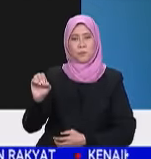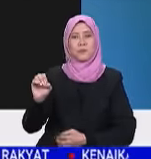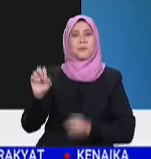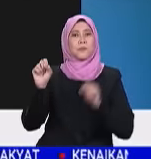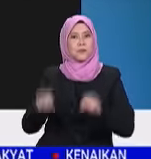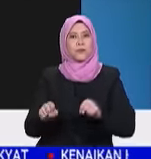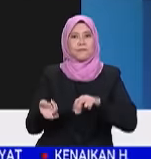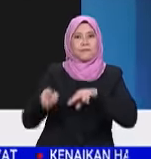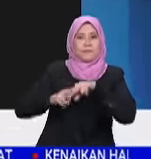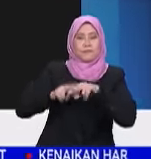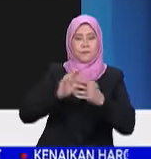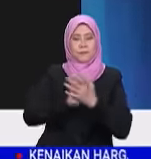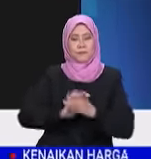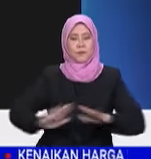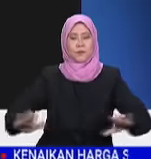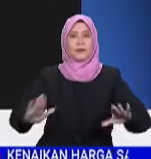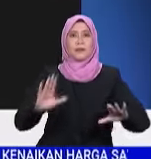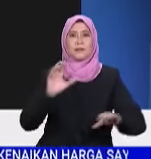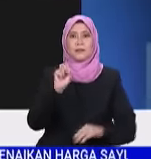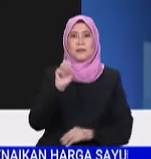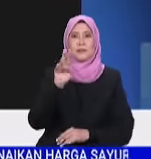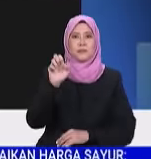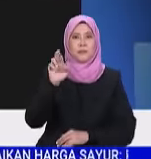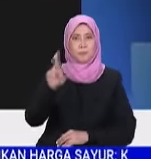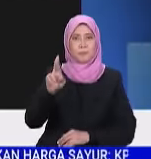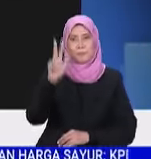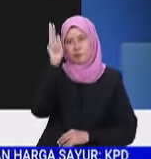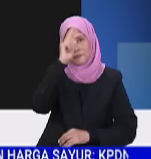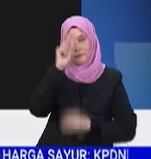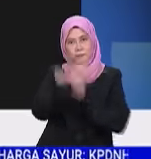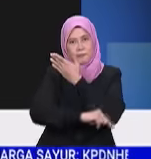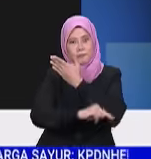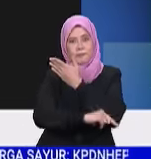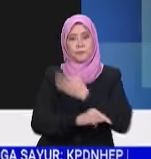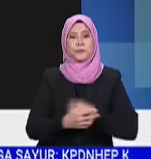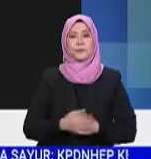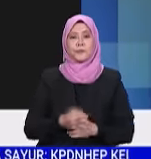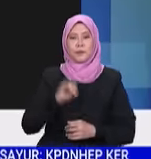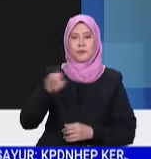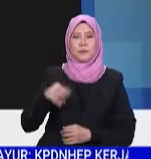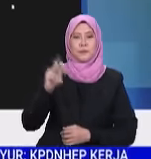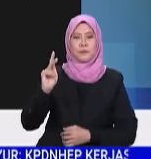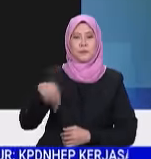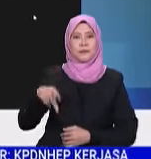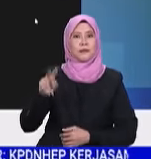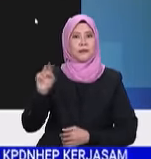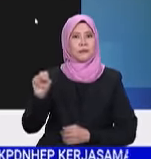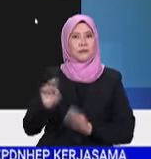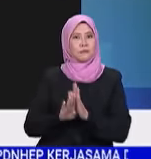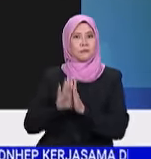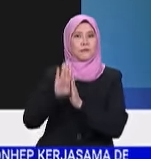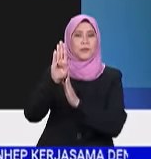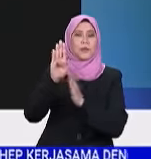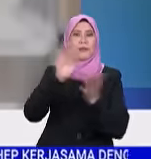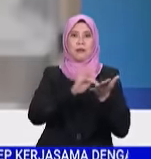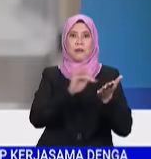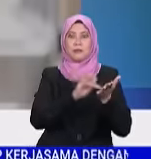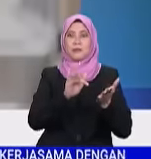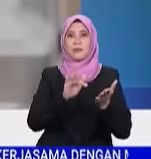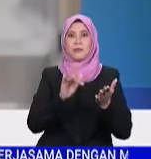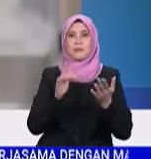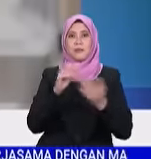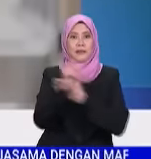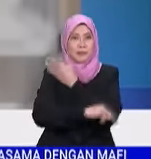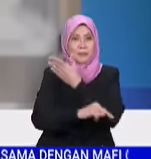mempertingkat keselamatan siber agensi kerajaan negeri jpkn merupakan organisasi utama mangunkan aplikasi sektor awam